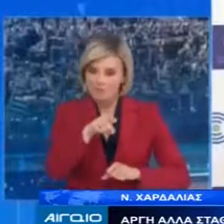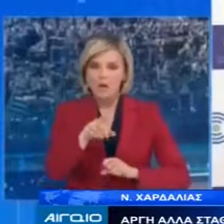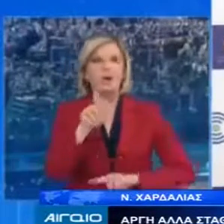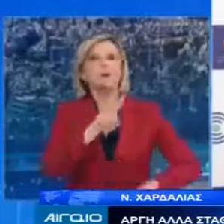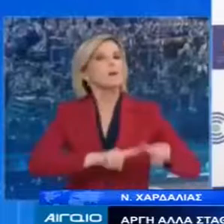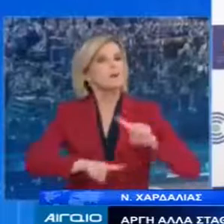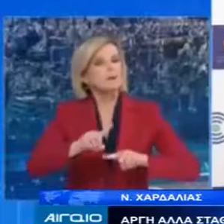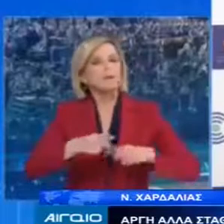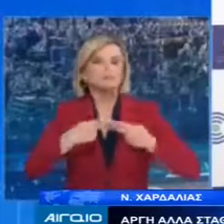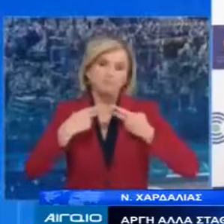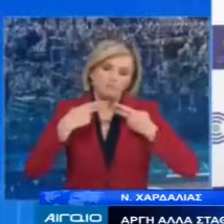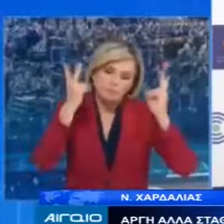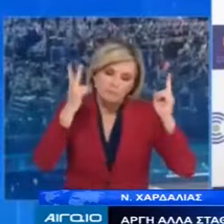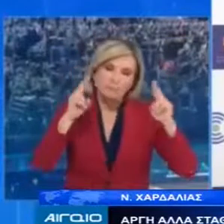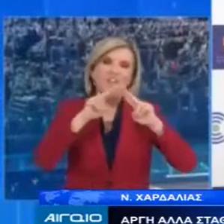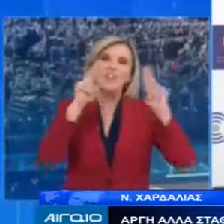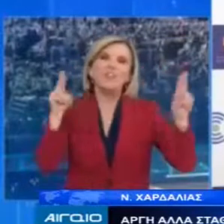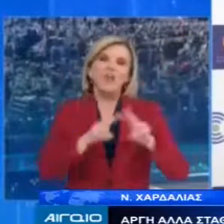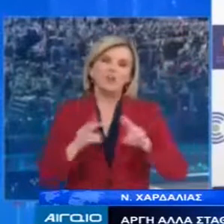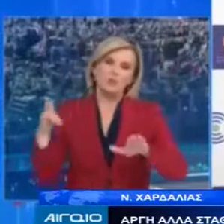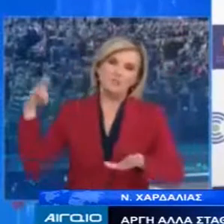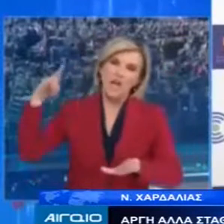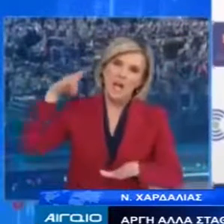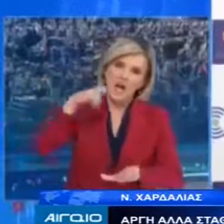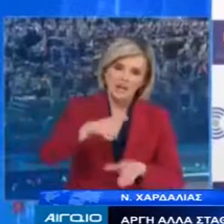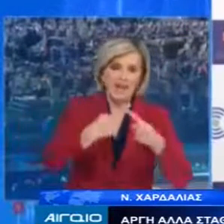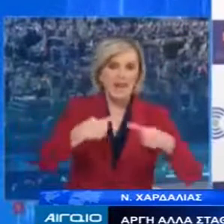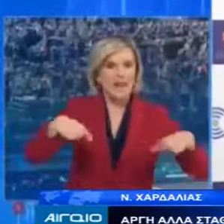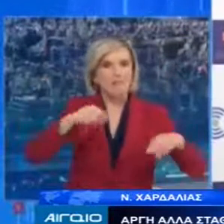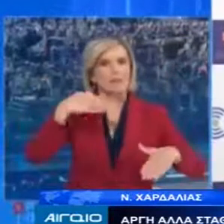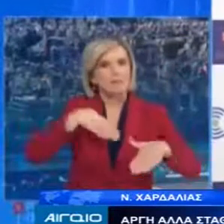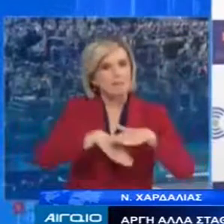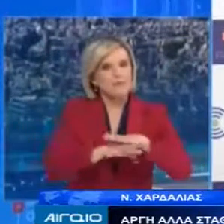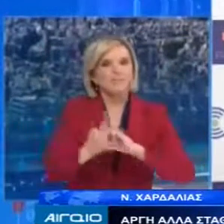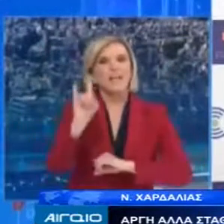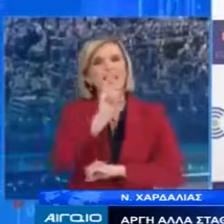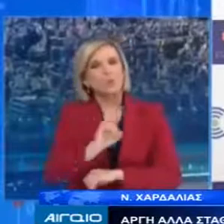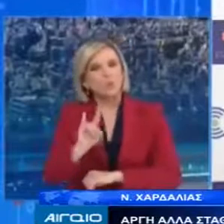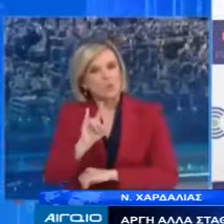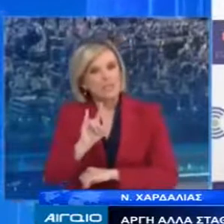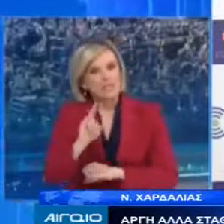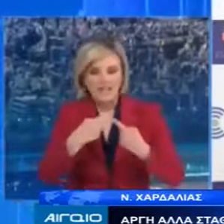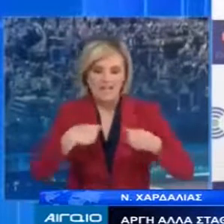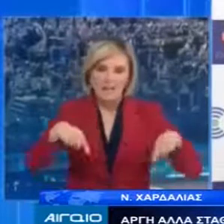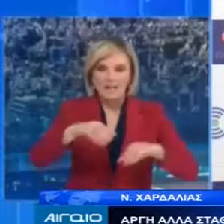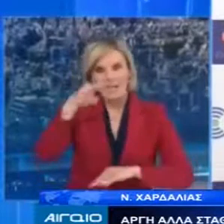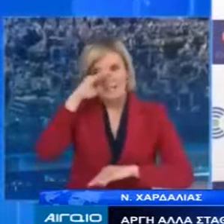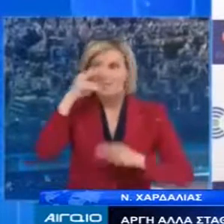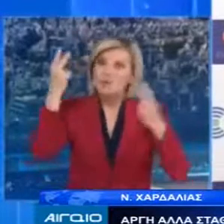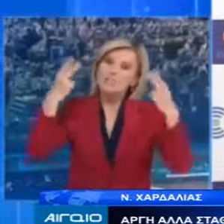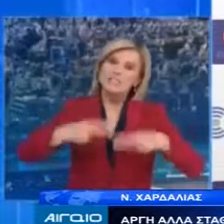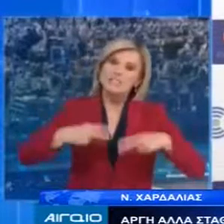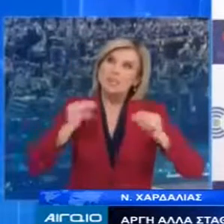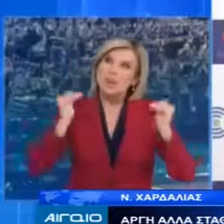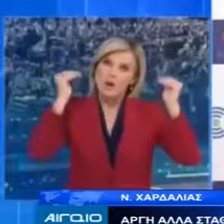ερχόμενους μέσω όλων των διεθνών αεροδρομίων, των λιμανιών της Πάτρας, της Ιγουμενίτσας και της Κέρκυρας και τους συνοριακούς σταθμούς Προμαχώνα και